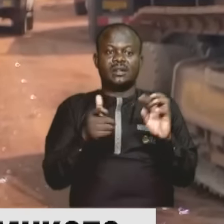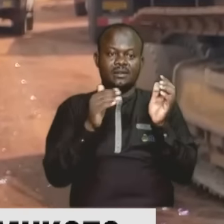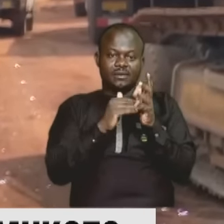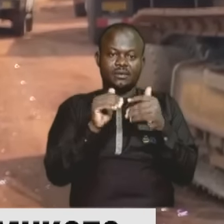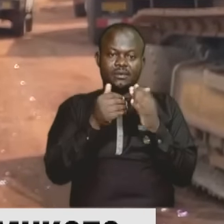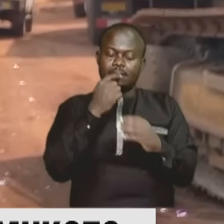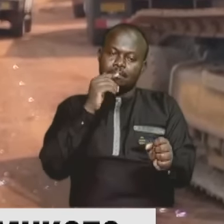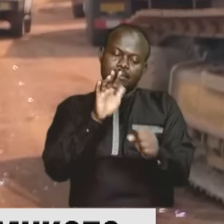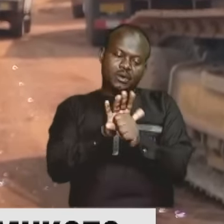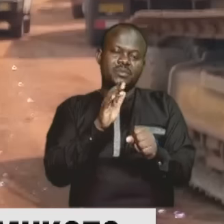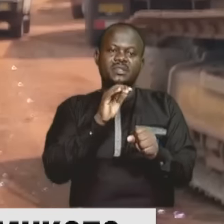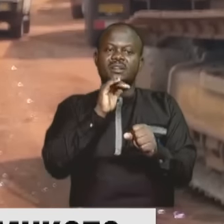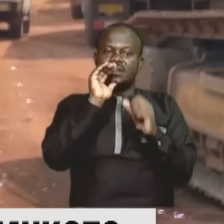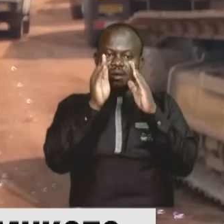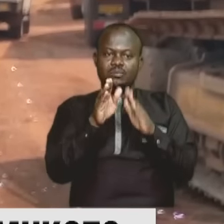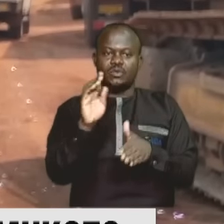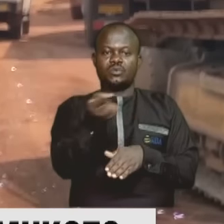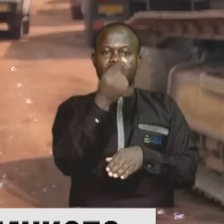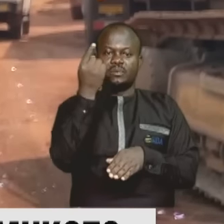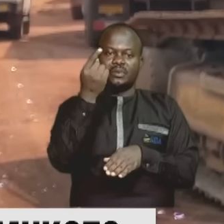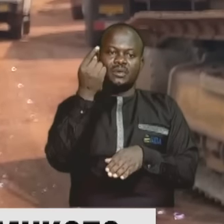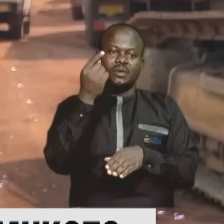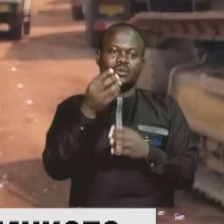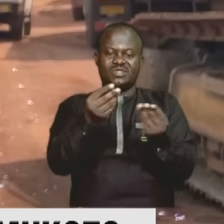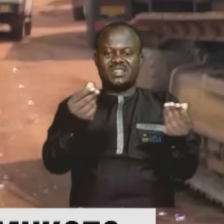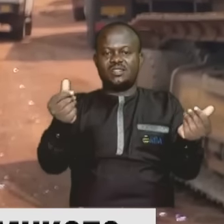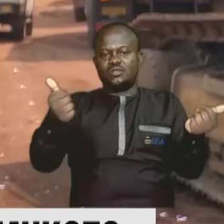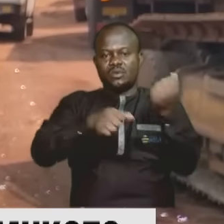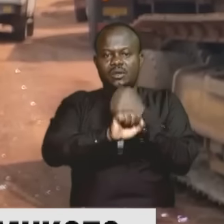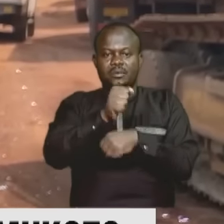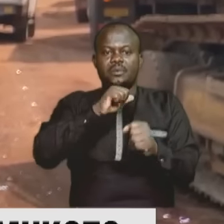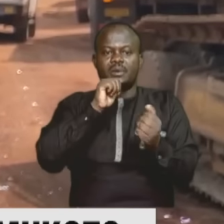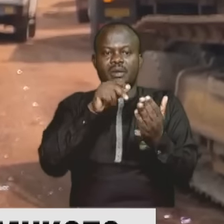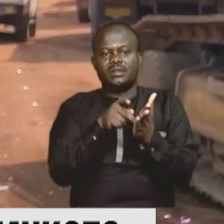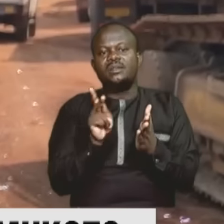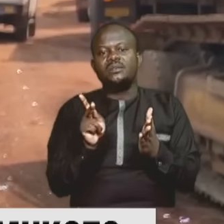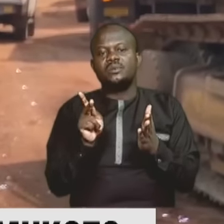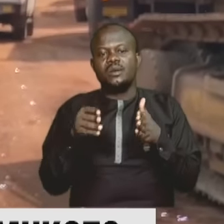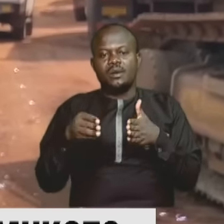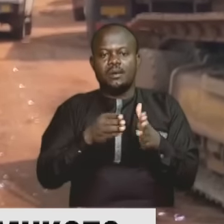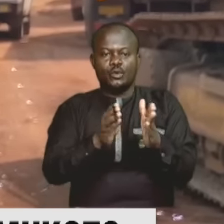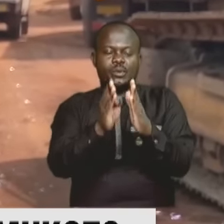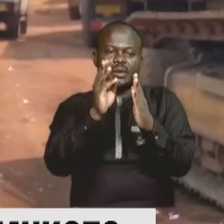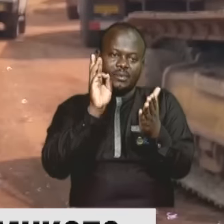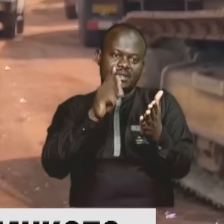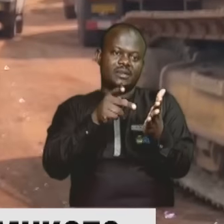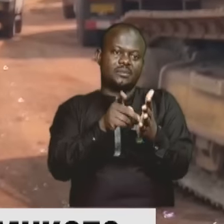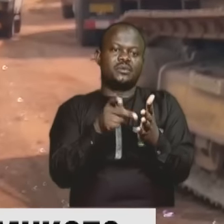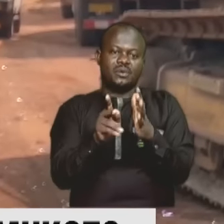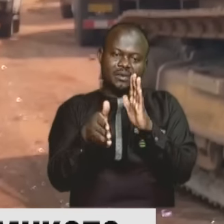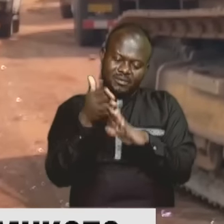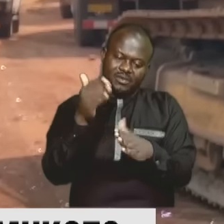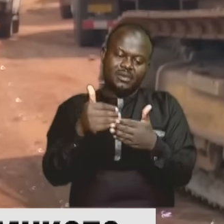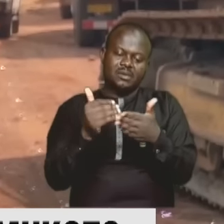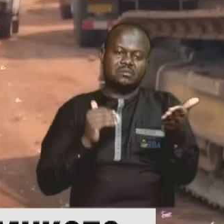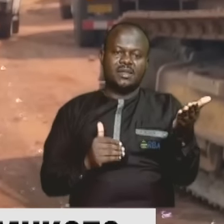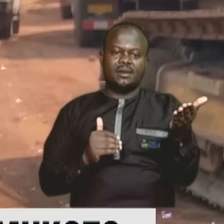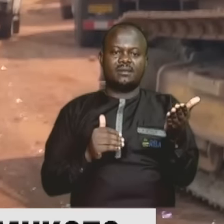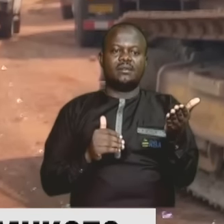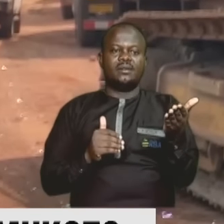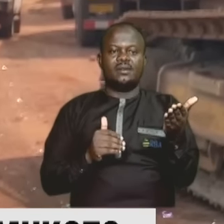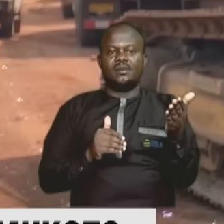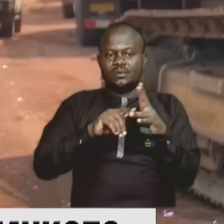twizeza abaturage ko nta muturage uzangirizwa ibikorwa atarishyurwa kuri uyu muhanda bazajya bishyurwa uyu muturage mbere tuzajya twishyura umuturage